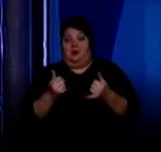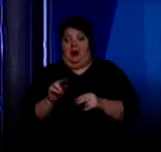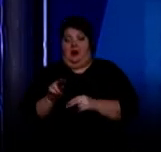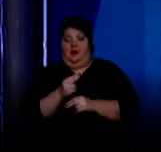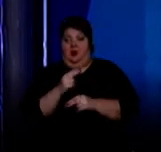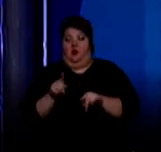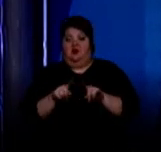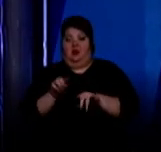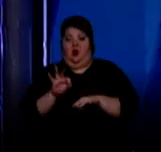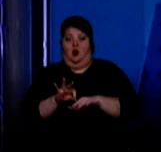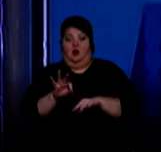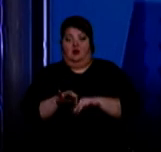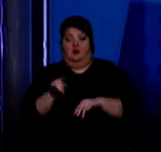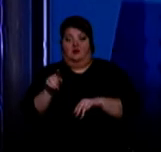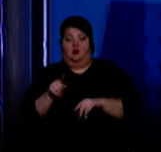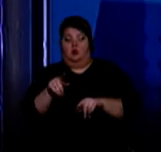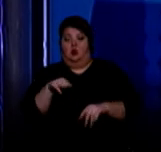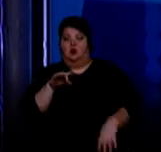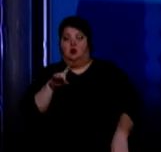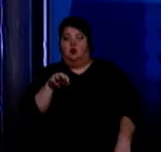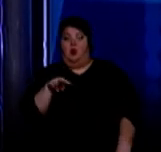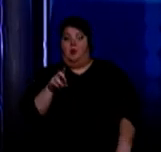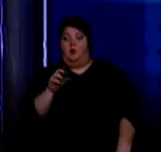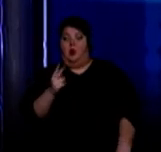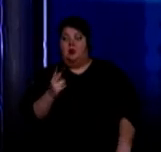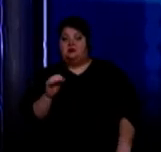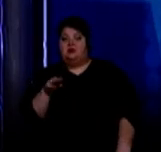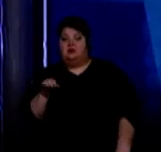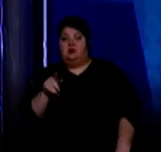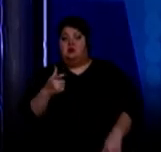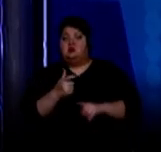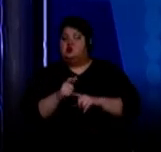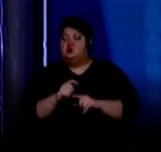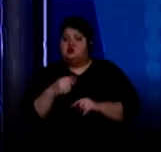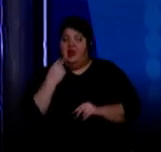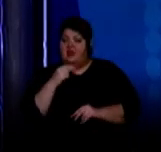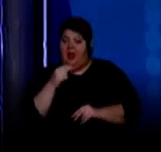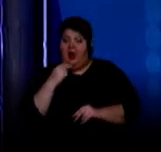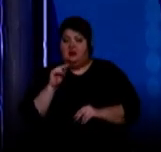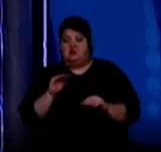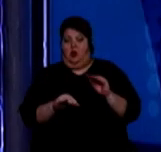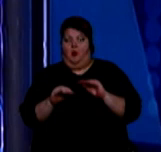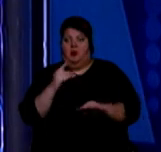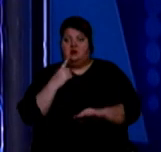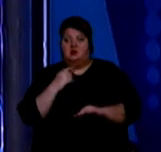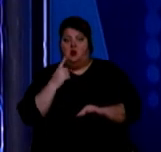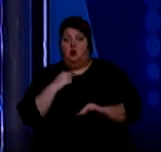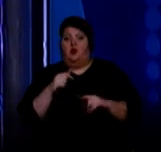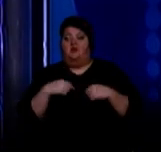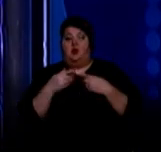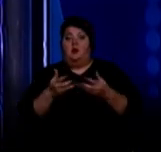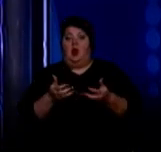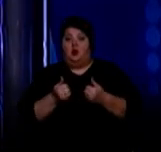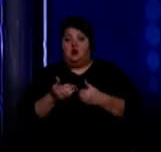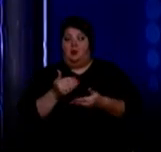лікування того хворого. А саме це тромбоцити. Це дуже якісний компонент крові. Ми отримуємо від донора